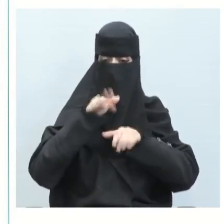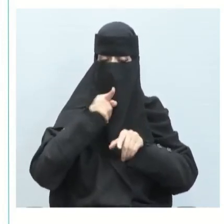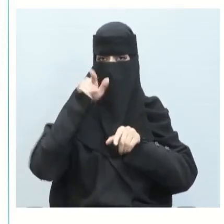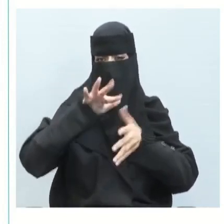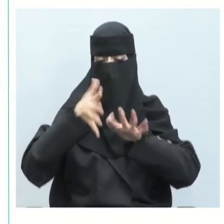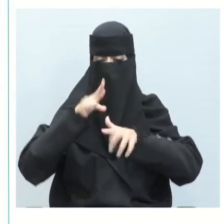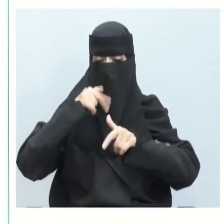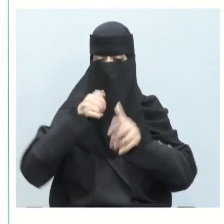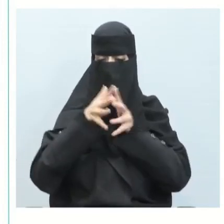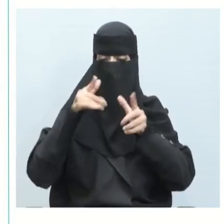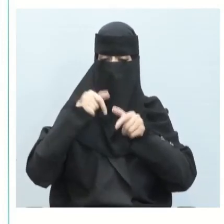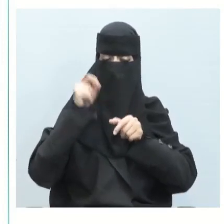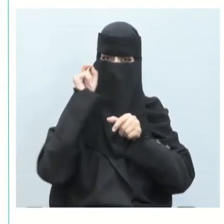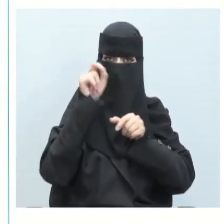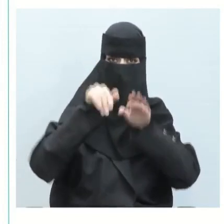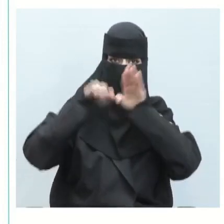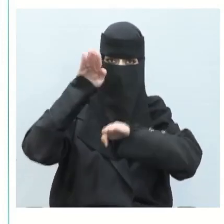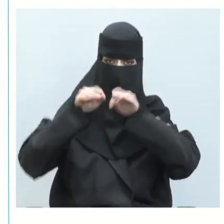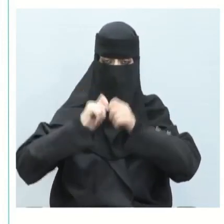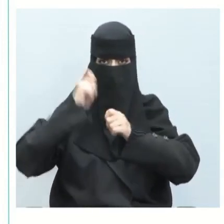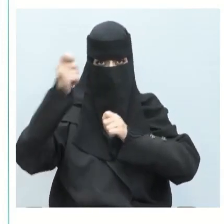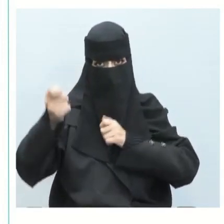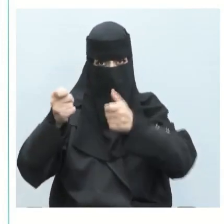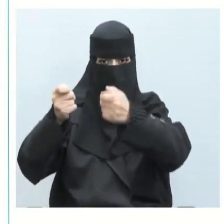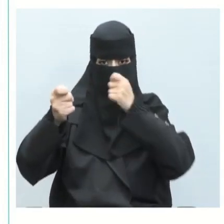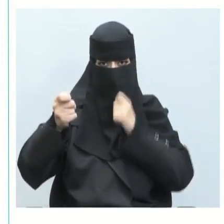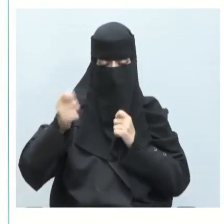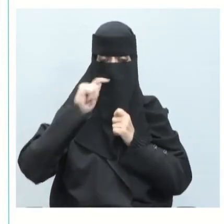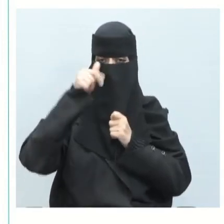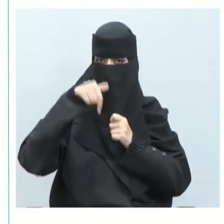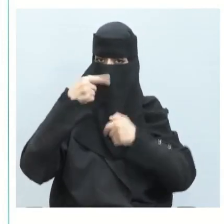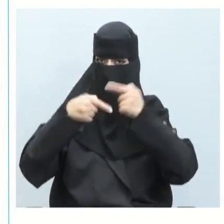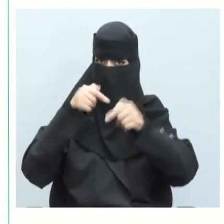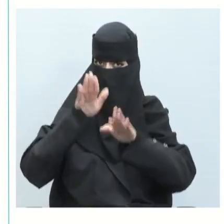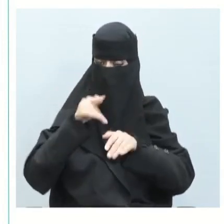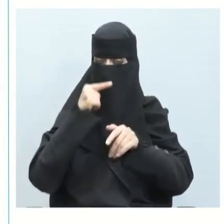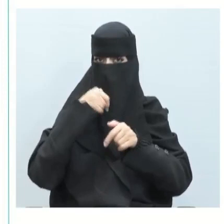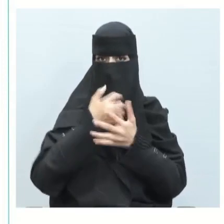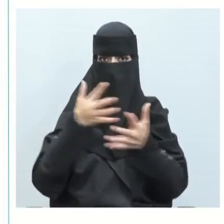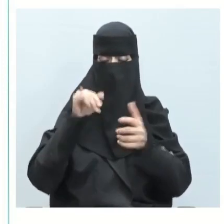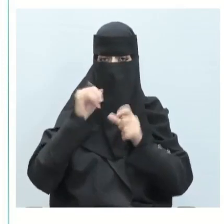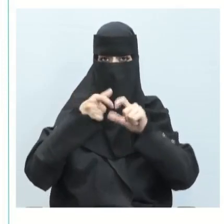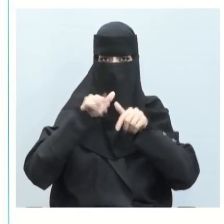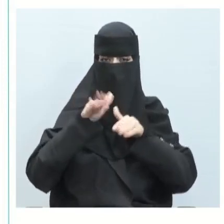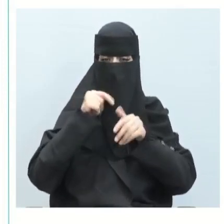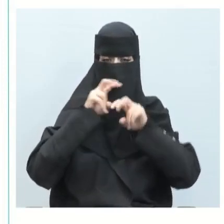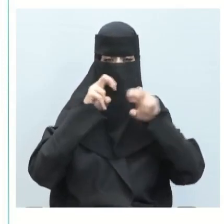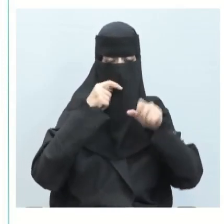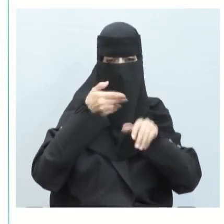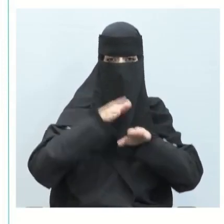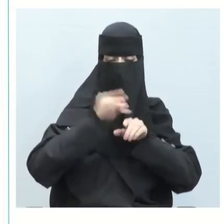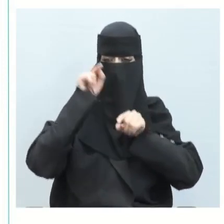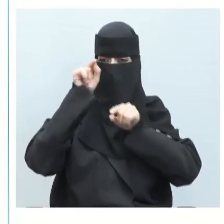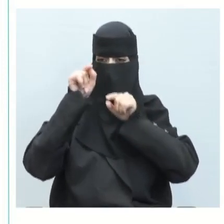هناك احتماليه اكبر لبلوغ نقطه التعادل بمعنى ونحن ذكرنا دائما كثير من المنظمات تبحث عن